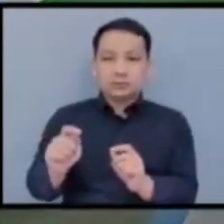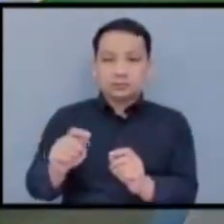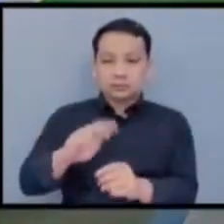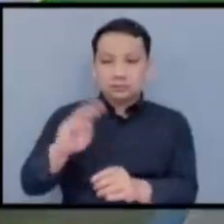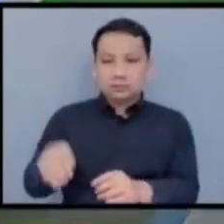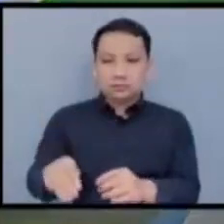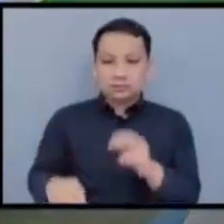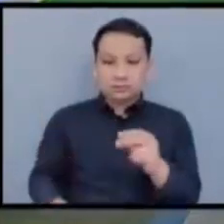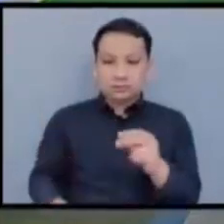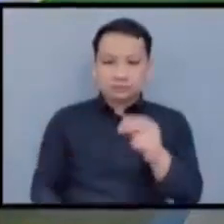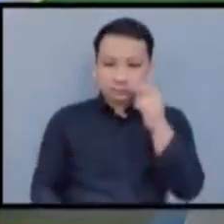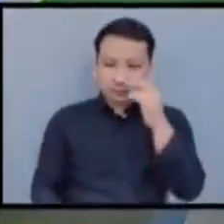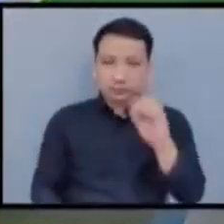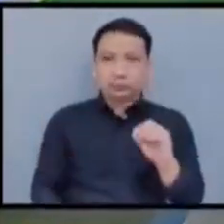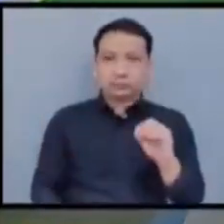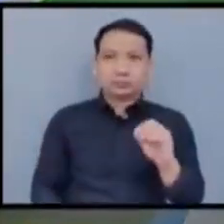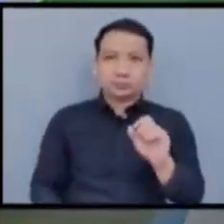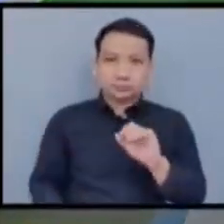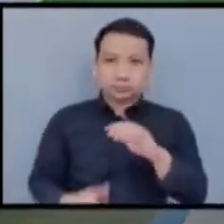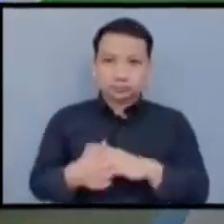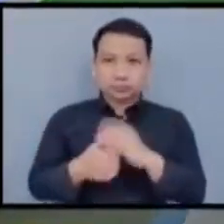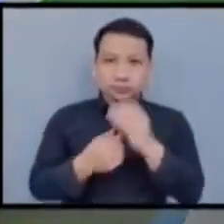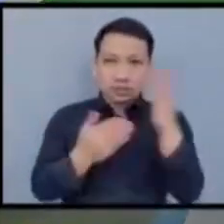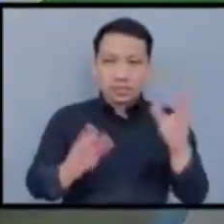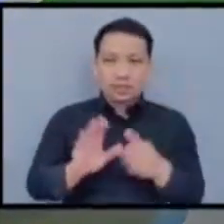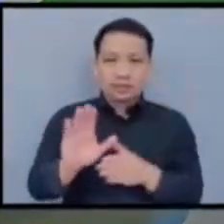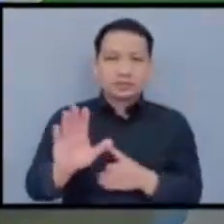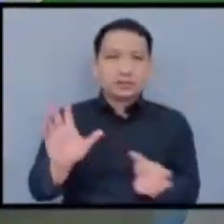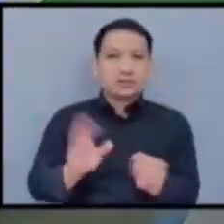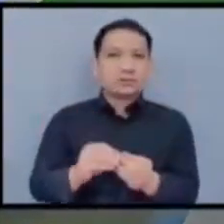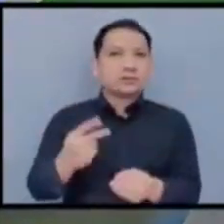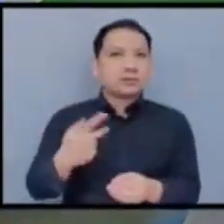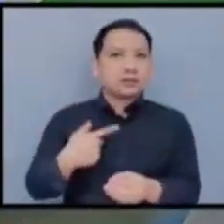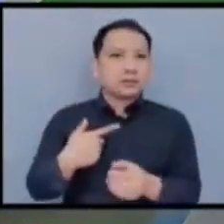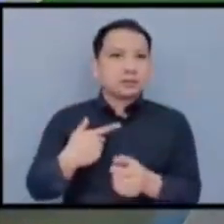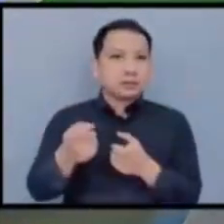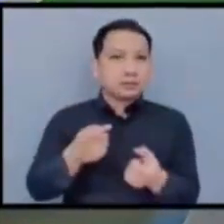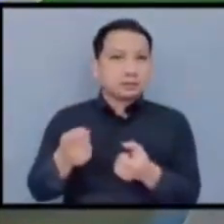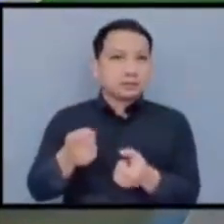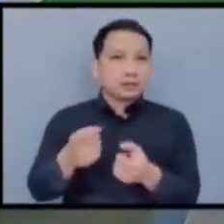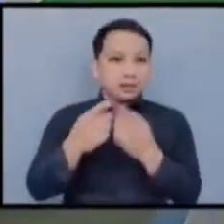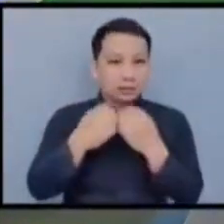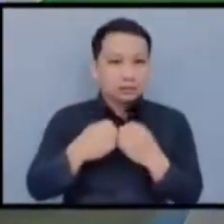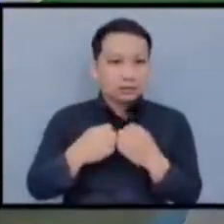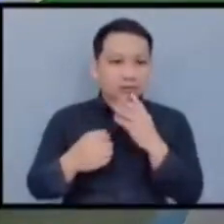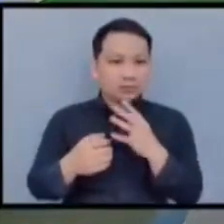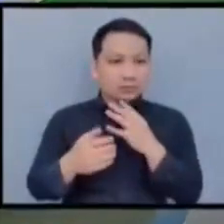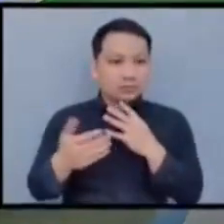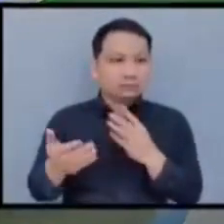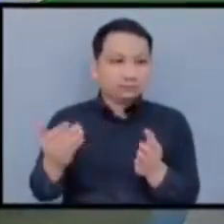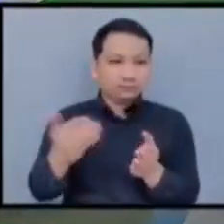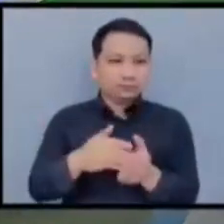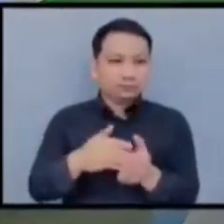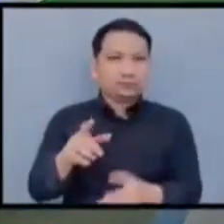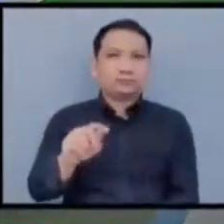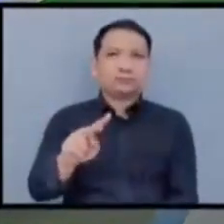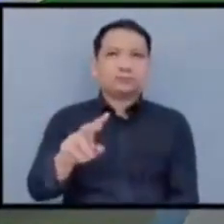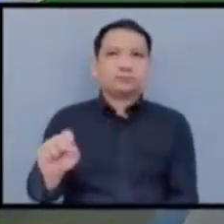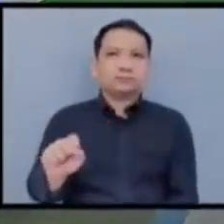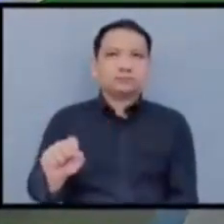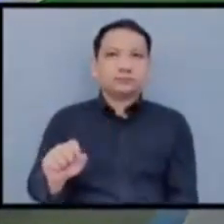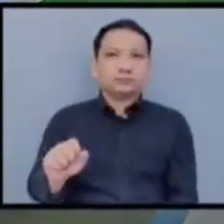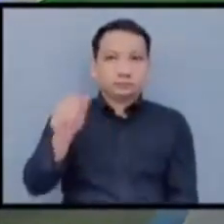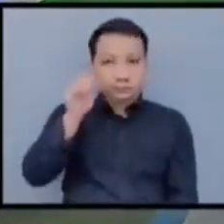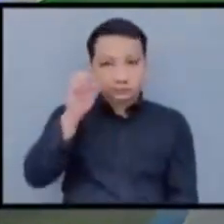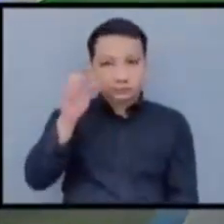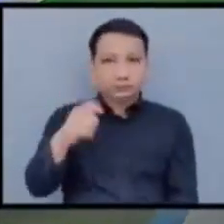Oriental. Ibinunyag naman ang mga suspect na may nanggigipit sa kanila para magsalita laban sa mga Teves. Si Luisa Erispe sa report. Rise